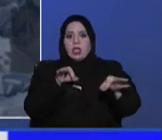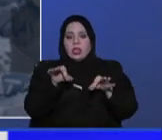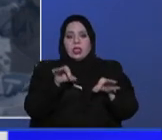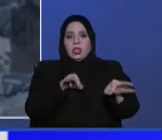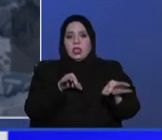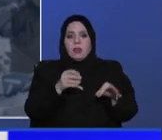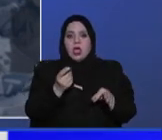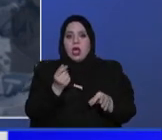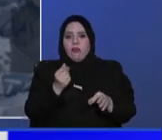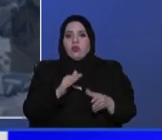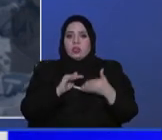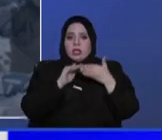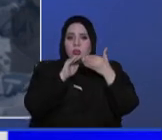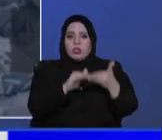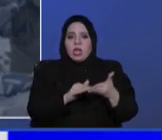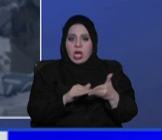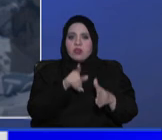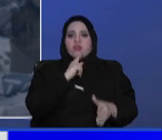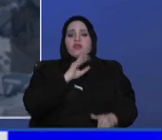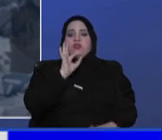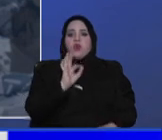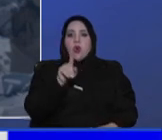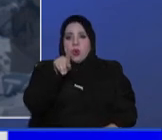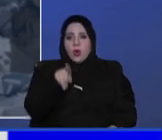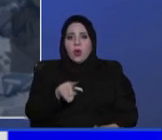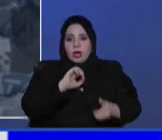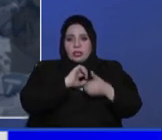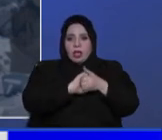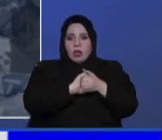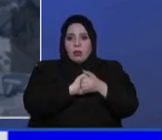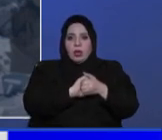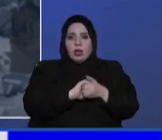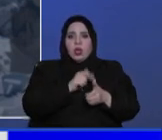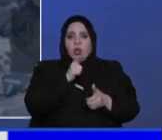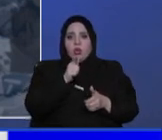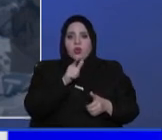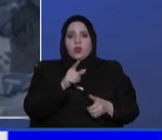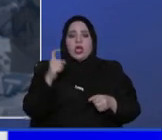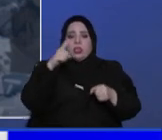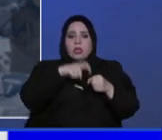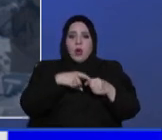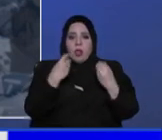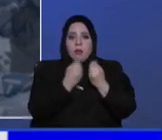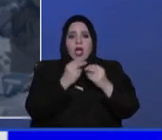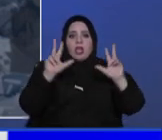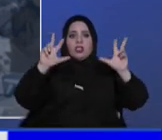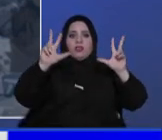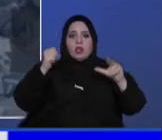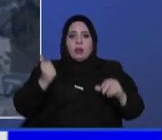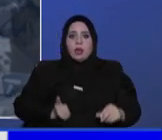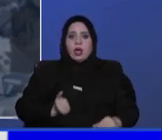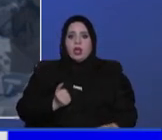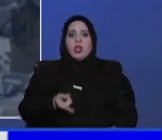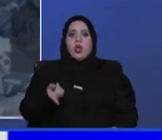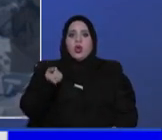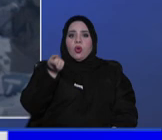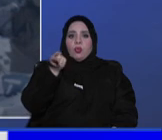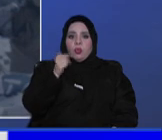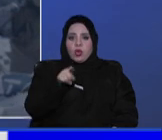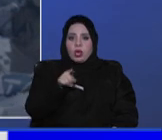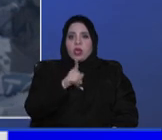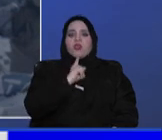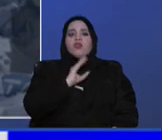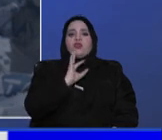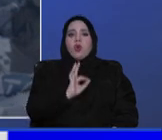جمع تبرعات بعنوان يوم التضامن على الهواء مباشره بالتعاون مع تلفزيون البحرين الساعه الخامسه